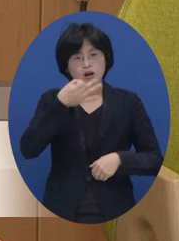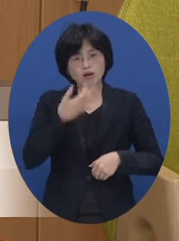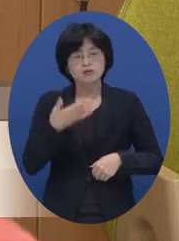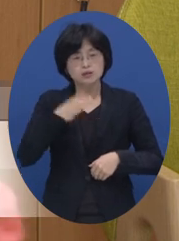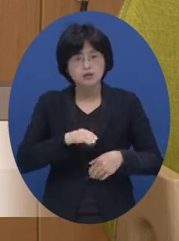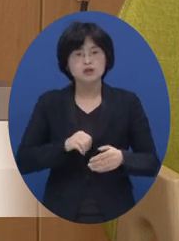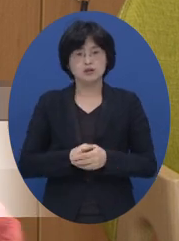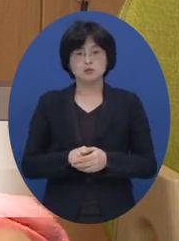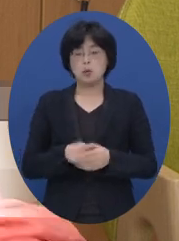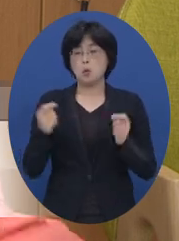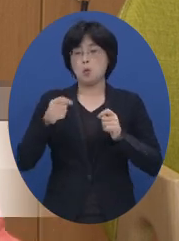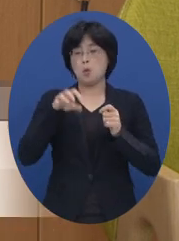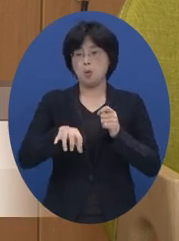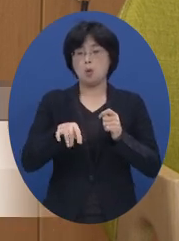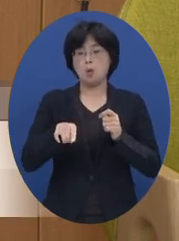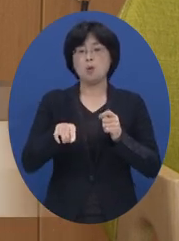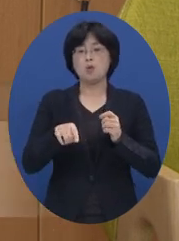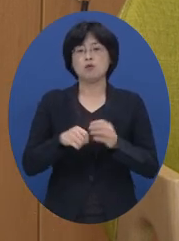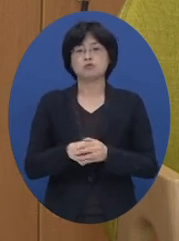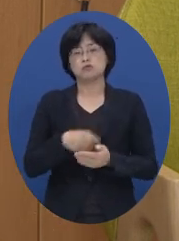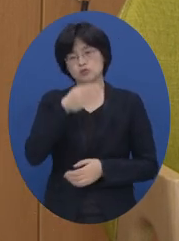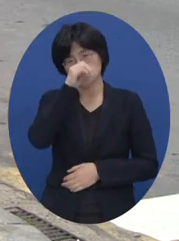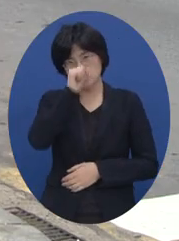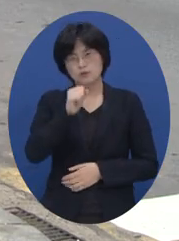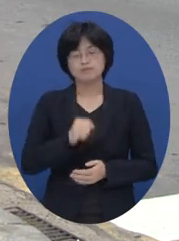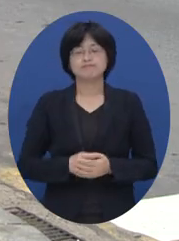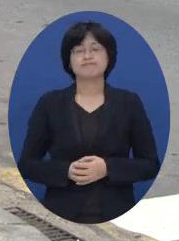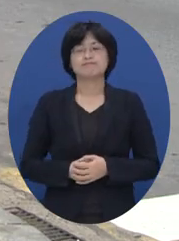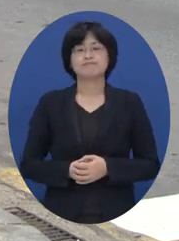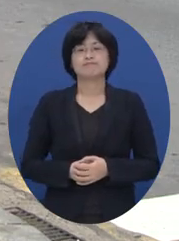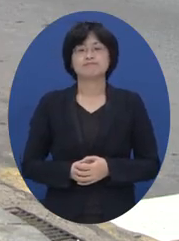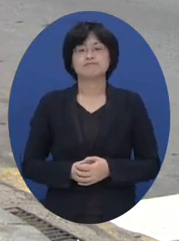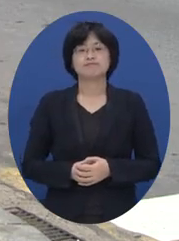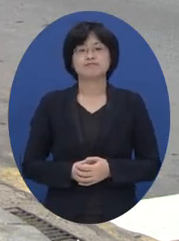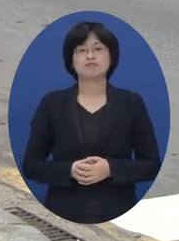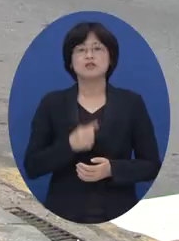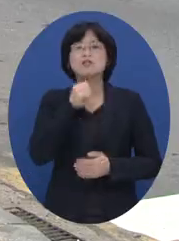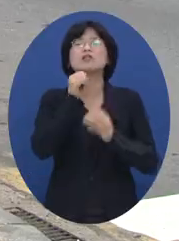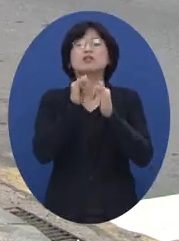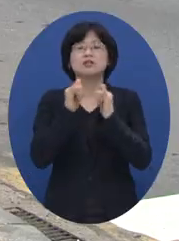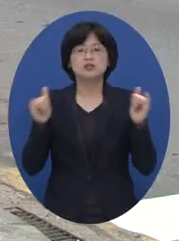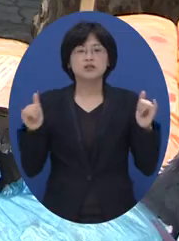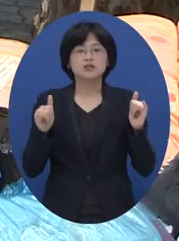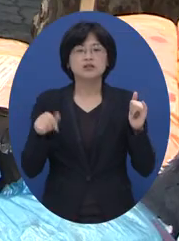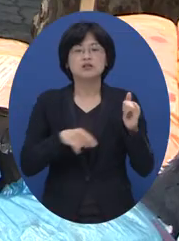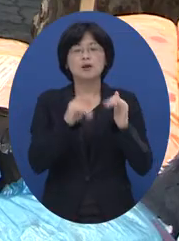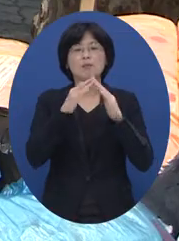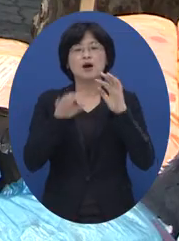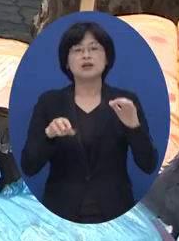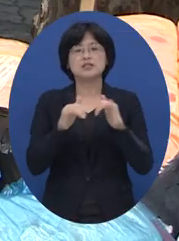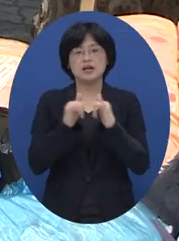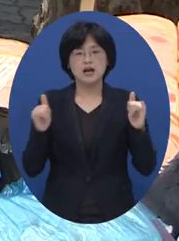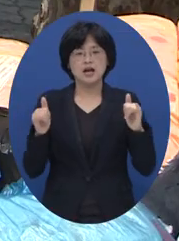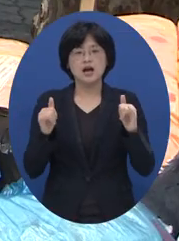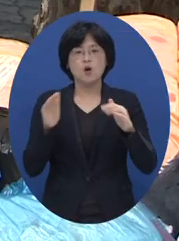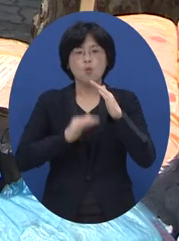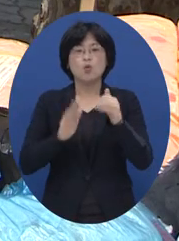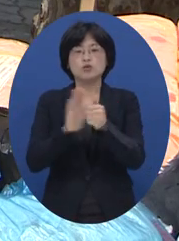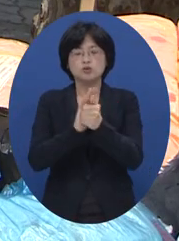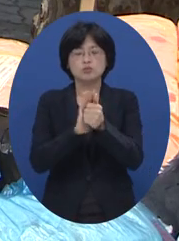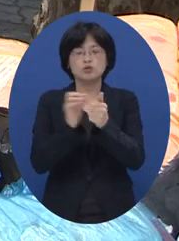아픈데. 가까운 데서 하니까 좋죠. 취약계층 비율이 높은 동네 주민들을 위한 공공서비스는